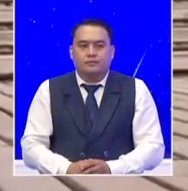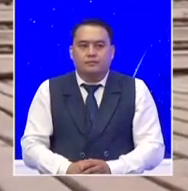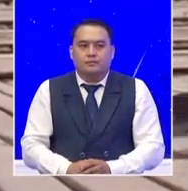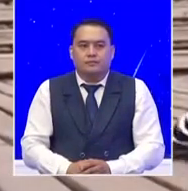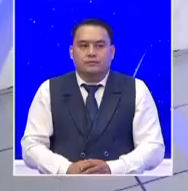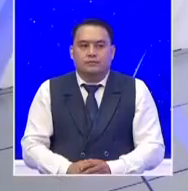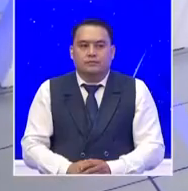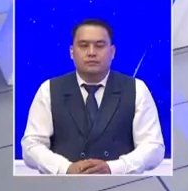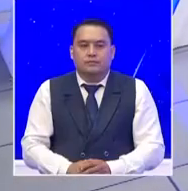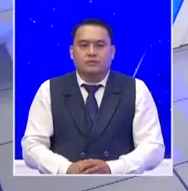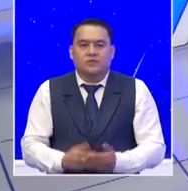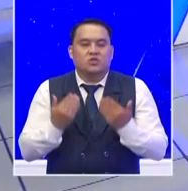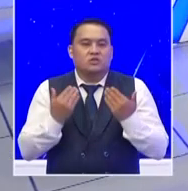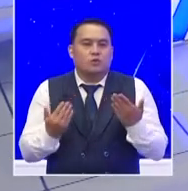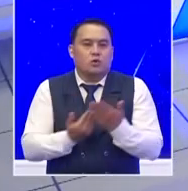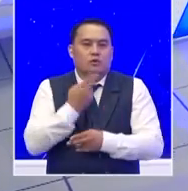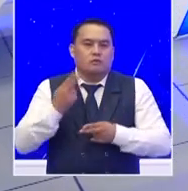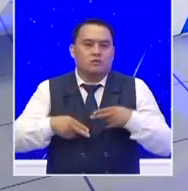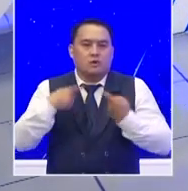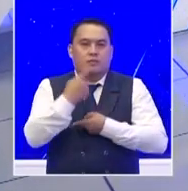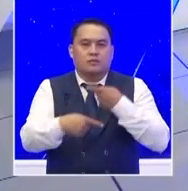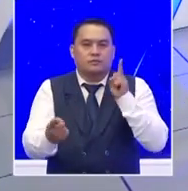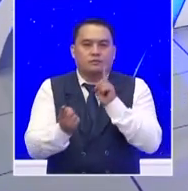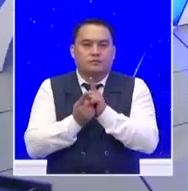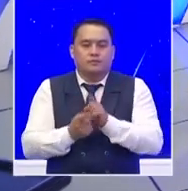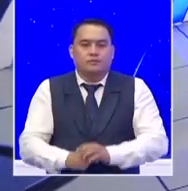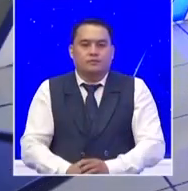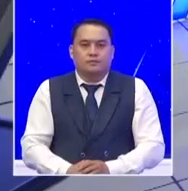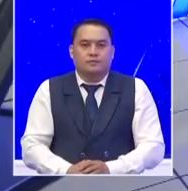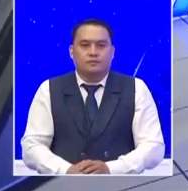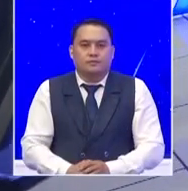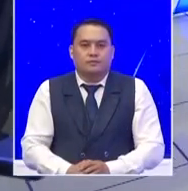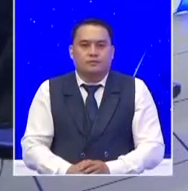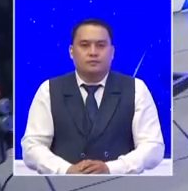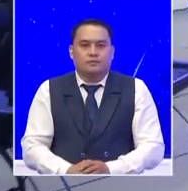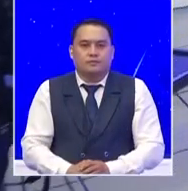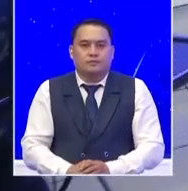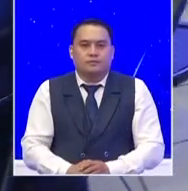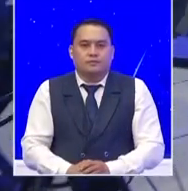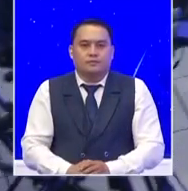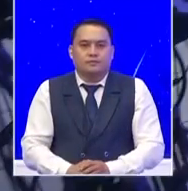Это была вся информация к этому часу. Спасибо за внимание. До свидания.